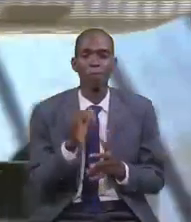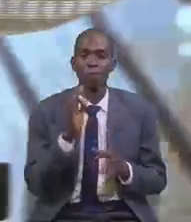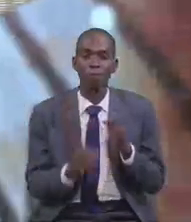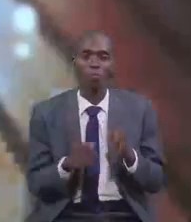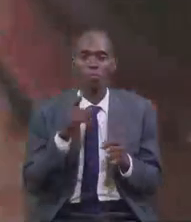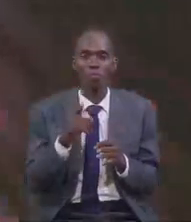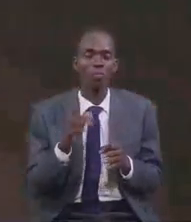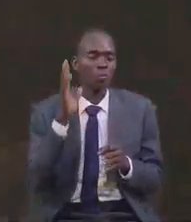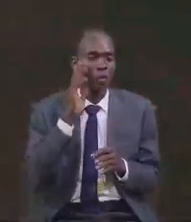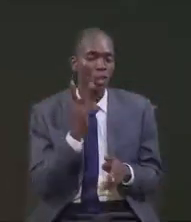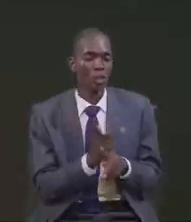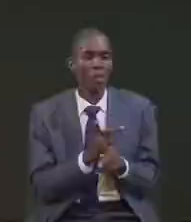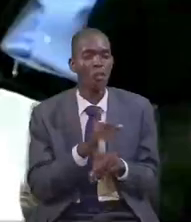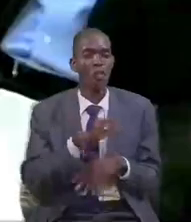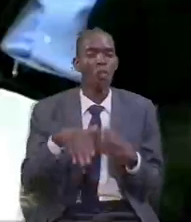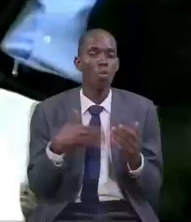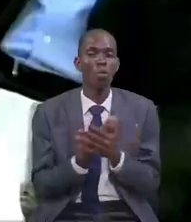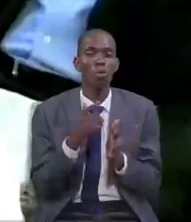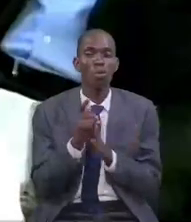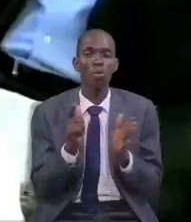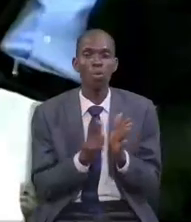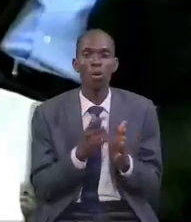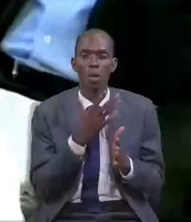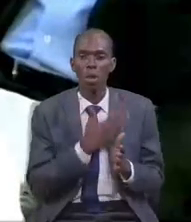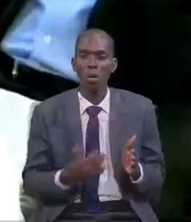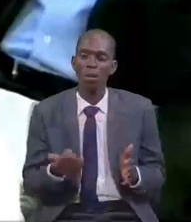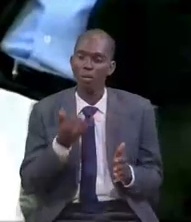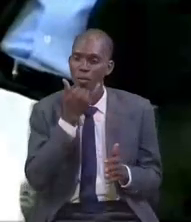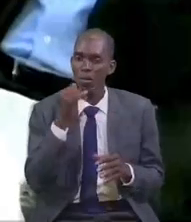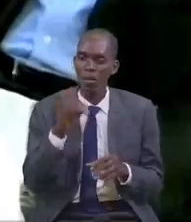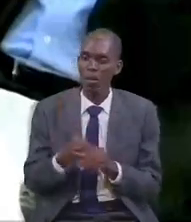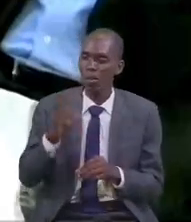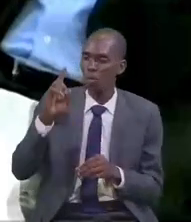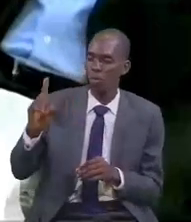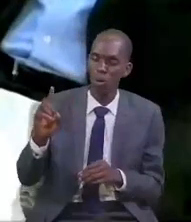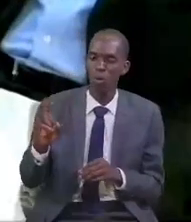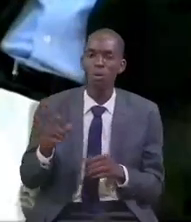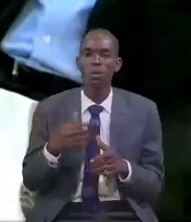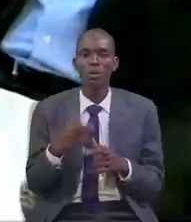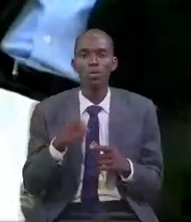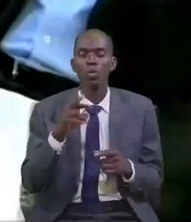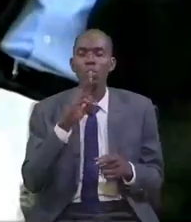C'est que si vous gardez, obéissez toute la loi et que vous